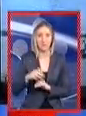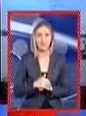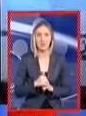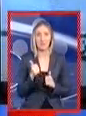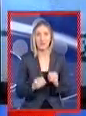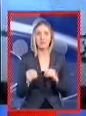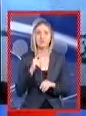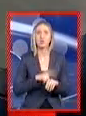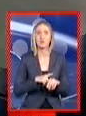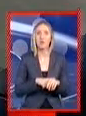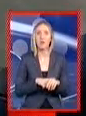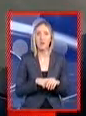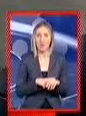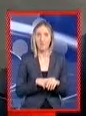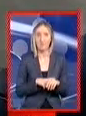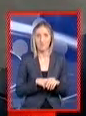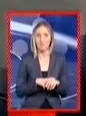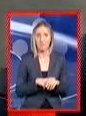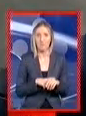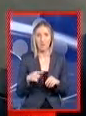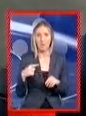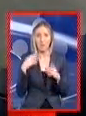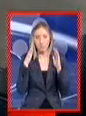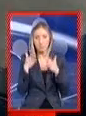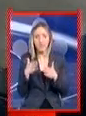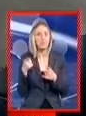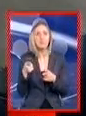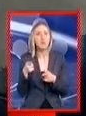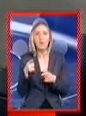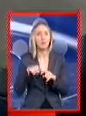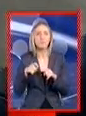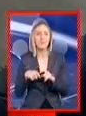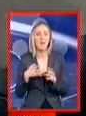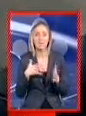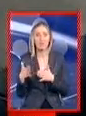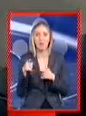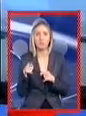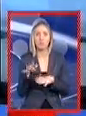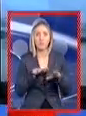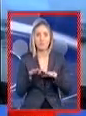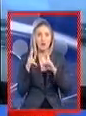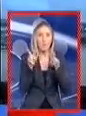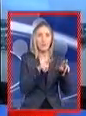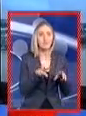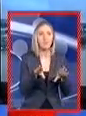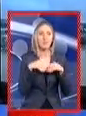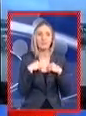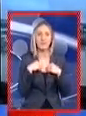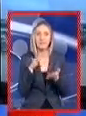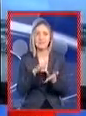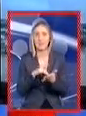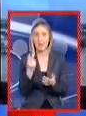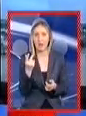više vremena posvetio tekućim stvarima u ministarstvu i obilaženju prihvatnih centara po Beogradu. Ono što